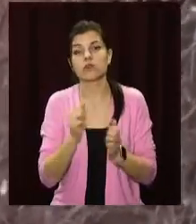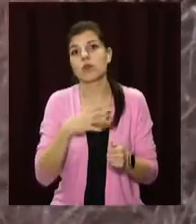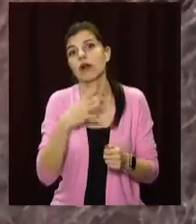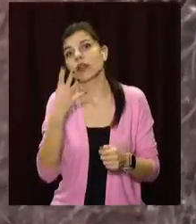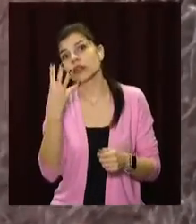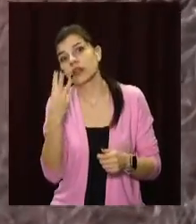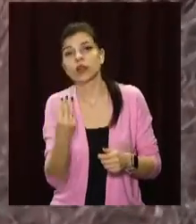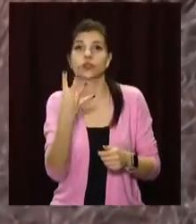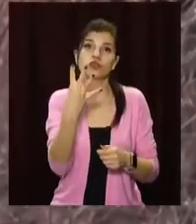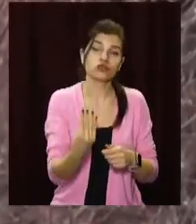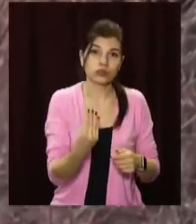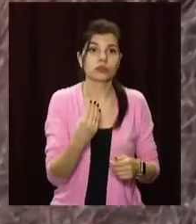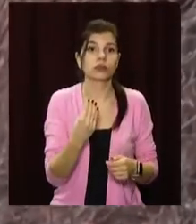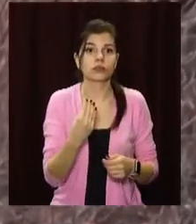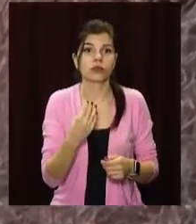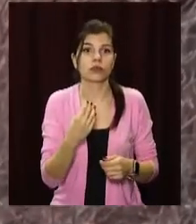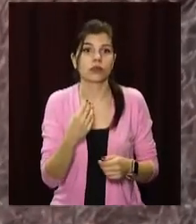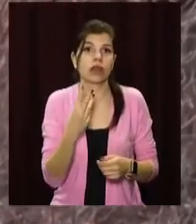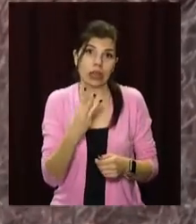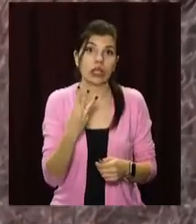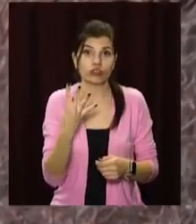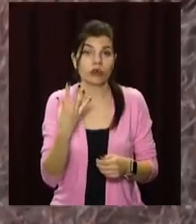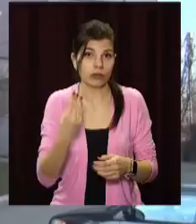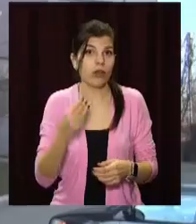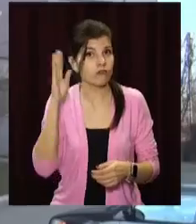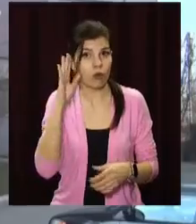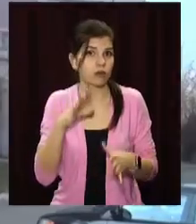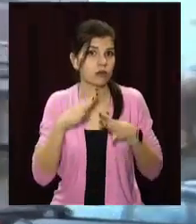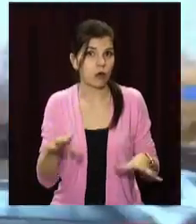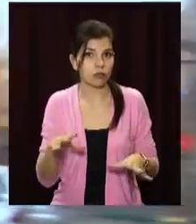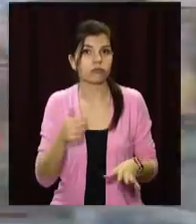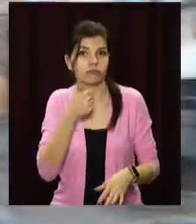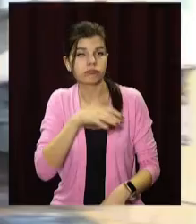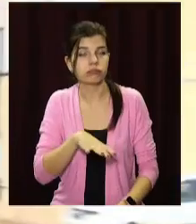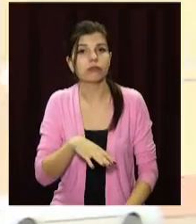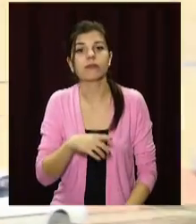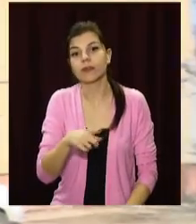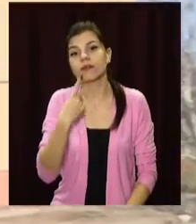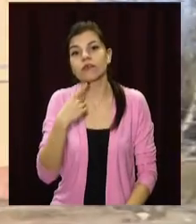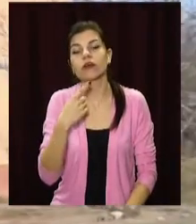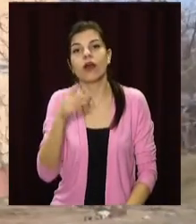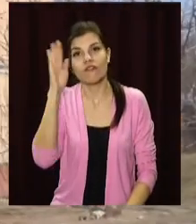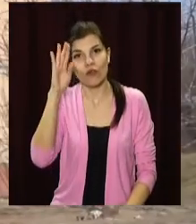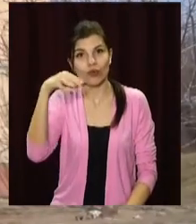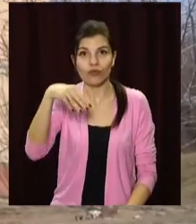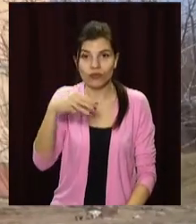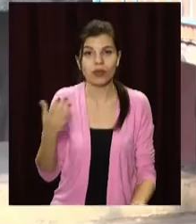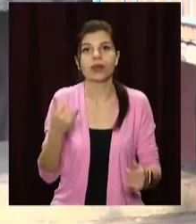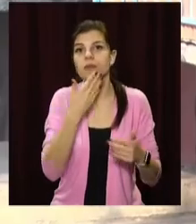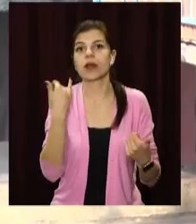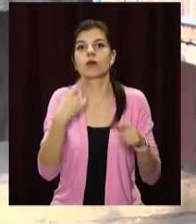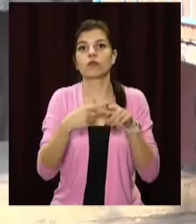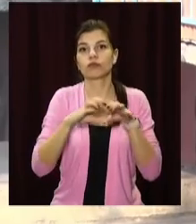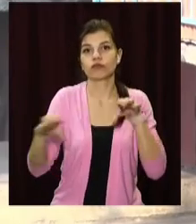было. Що відключали, було, щоб по 3-4 дня не було до самої води. Від негараздів з водопостачанням та водовідведенням місцеві